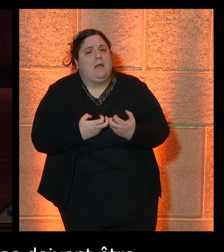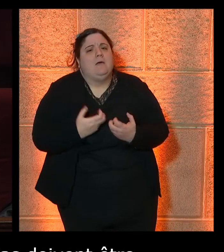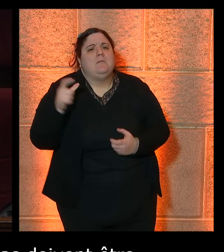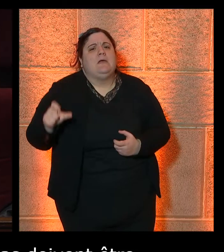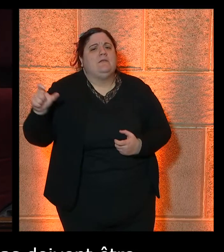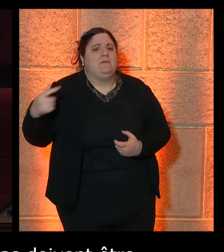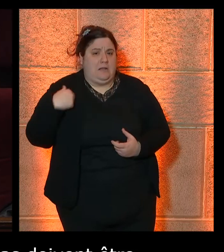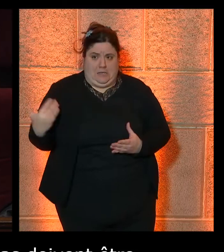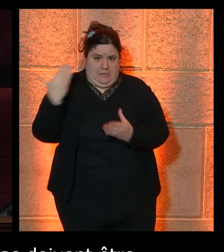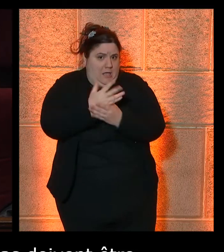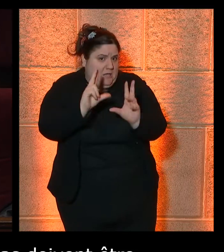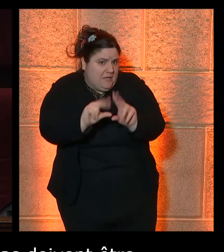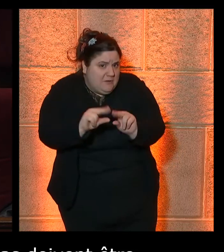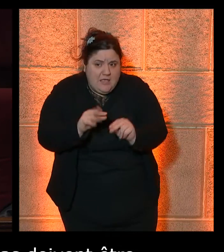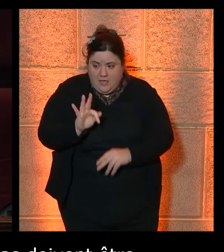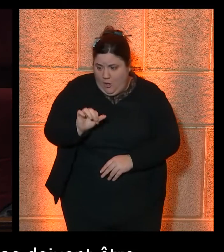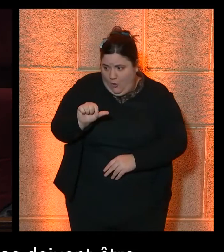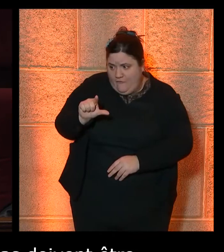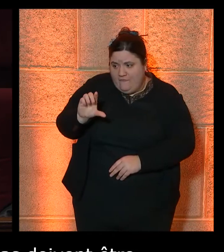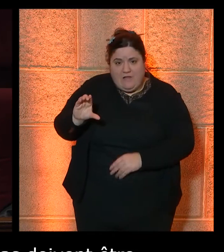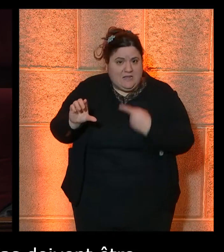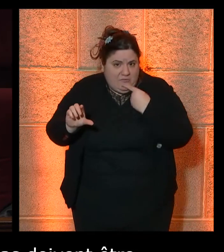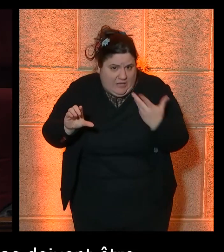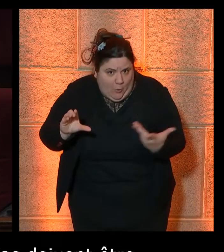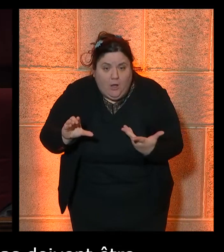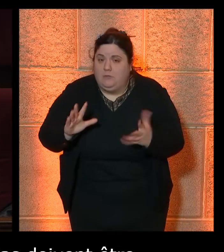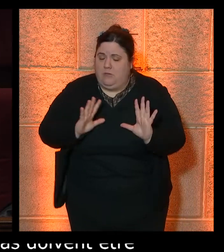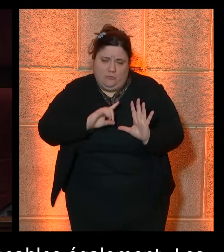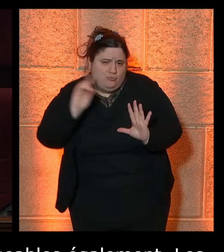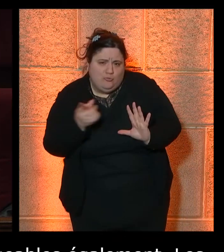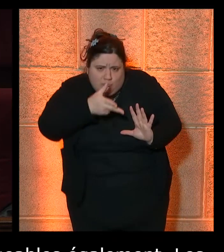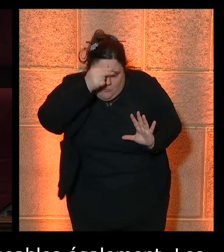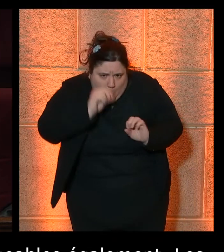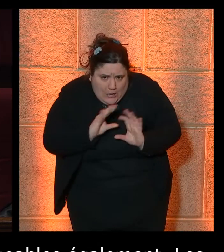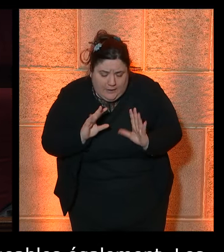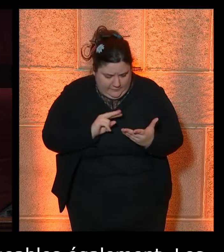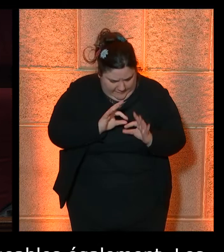c'est-à-dire s'assurer là qu'on a bien quelque chose qui soit facile à lire et à comprendre.